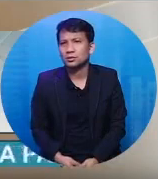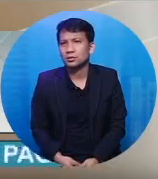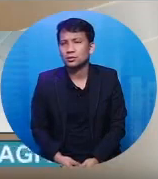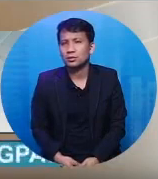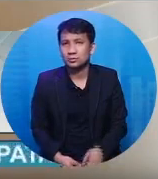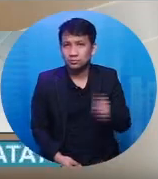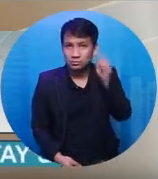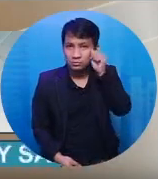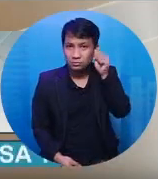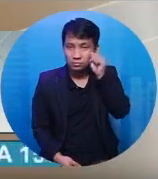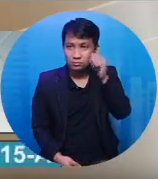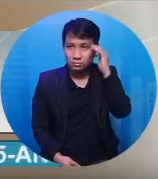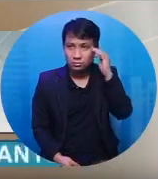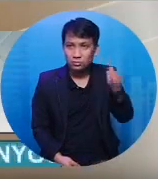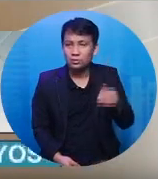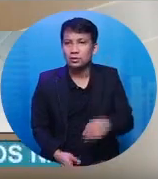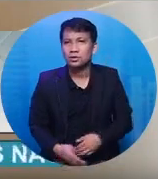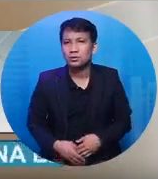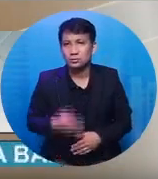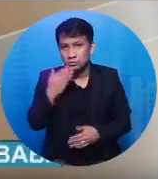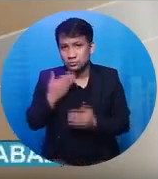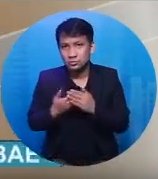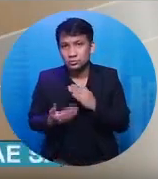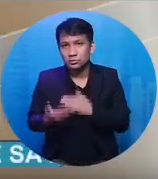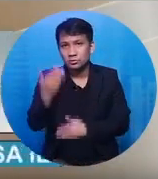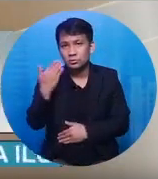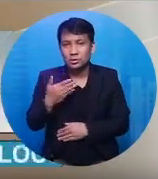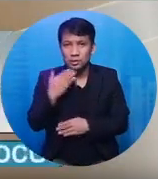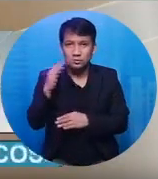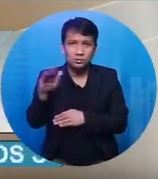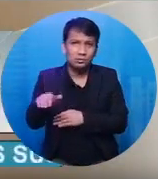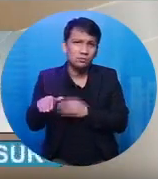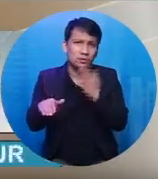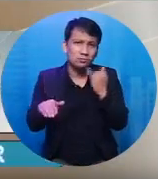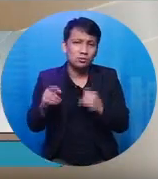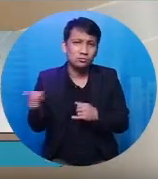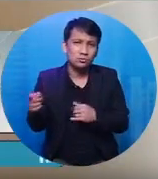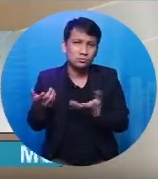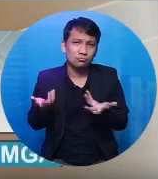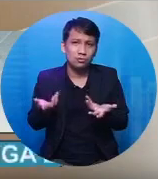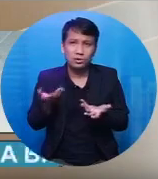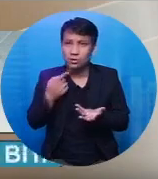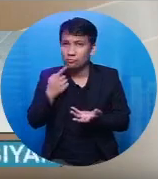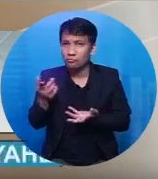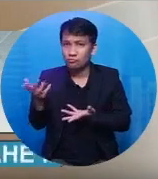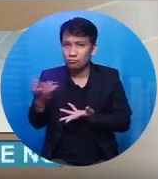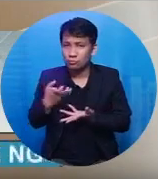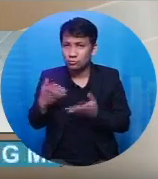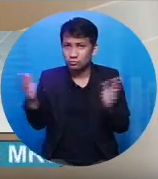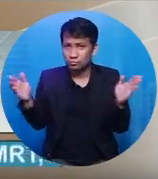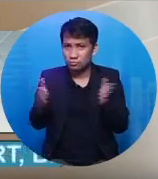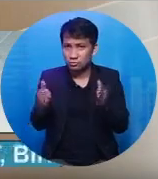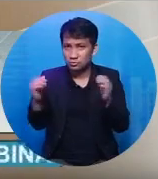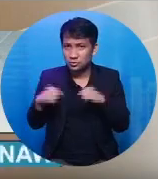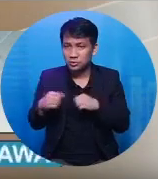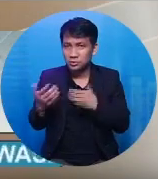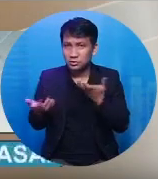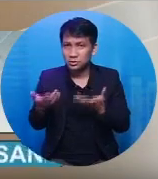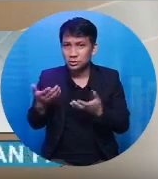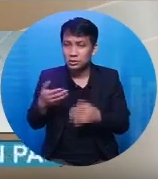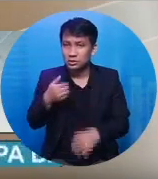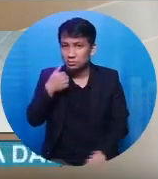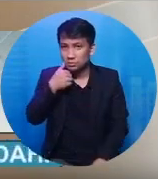Mr. Alhambra. Yes, sir. Good morning, sir. Good morning. Good afternoon po. Sir, paano to? Gusto kong kayo pag-ayusin, kaya lang si